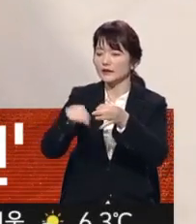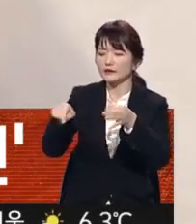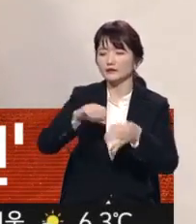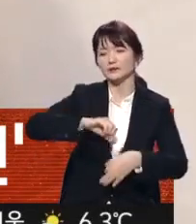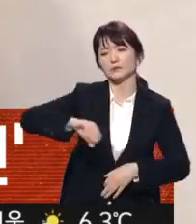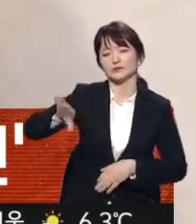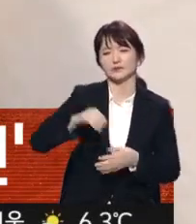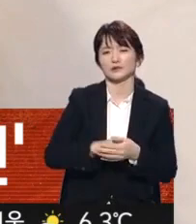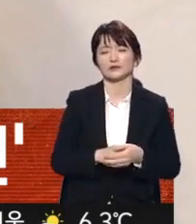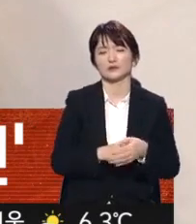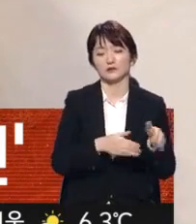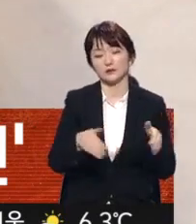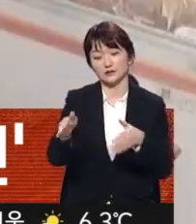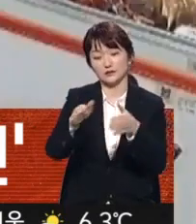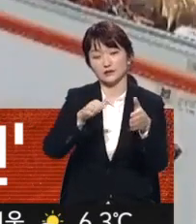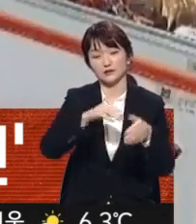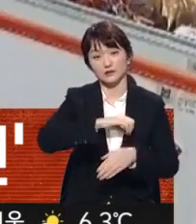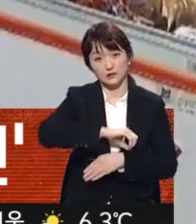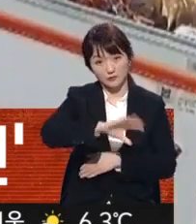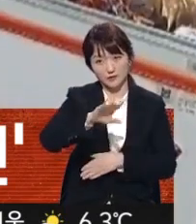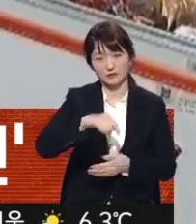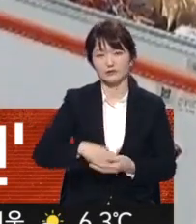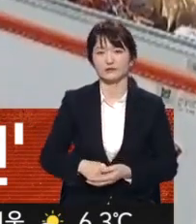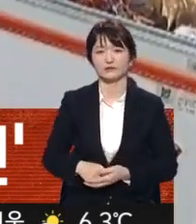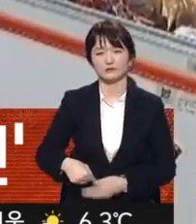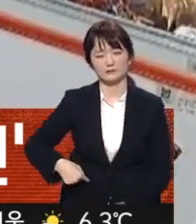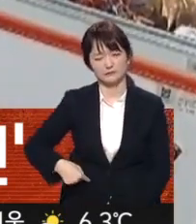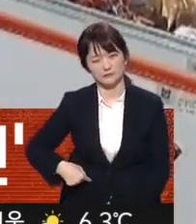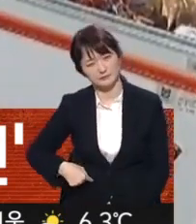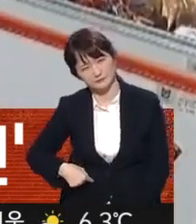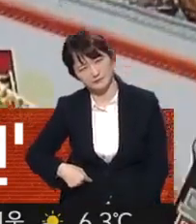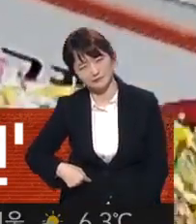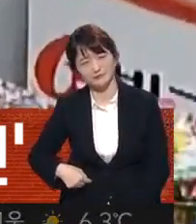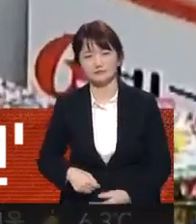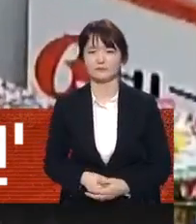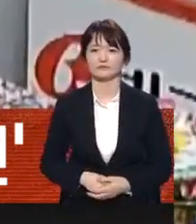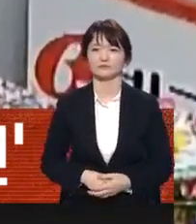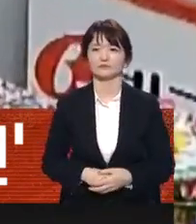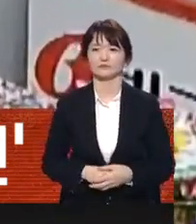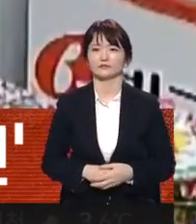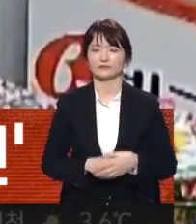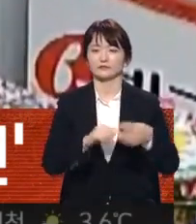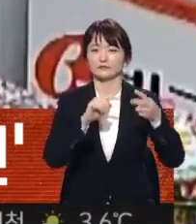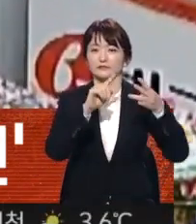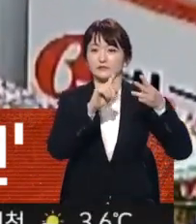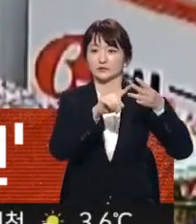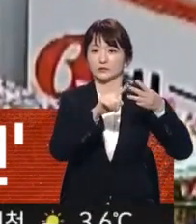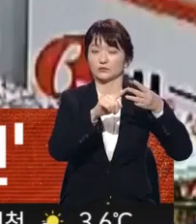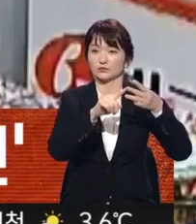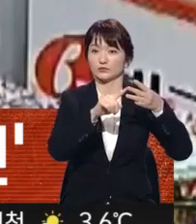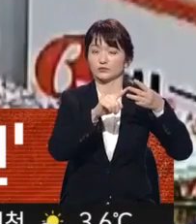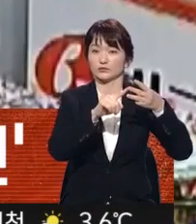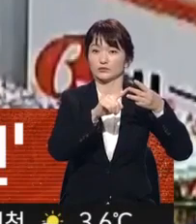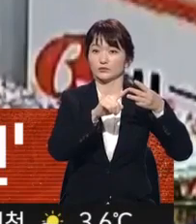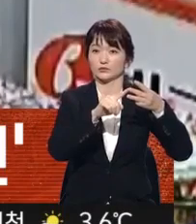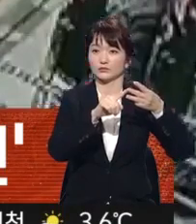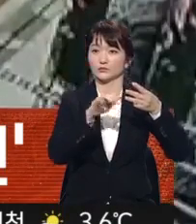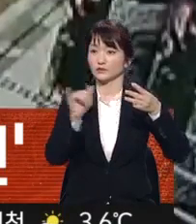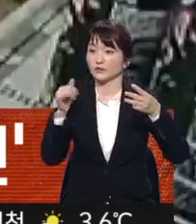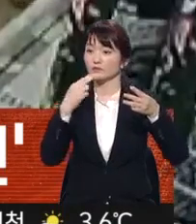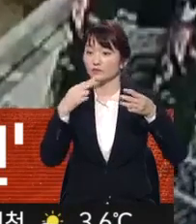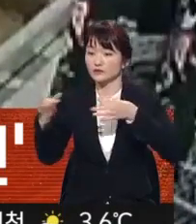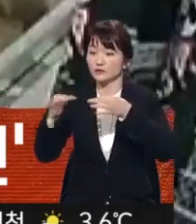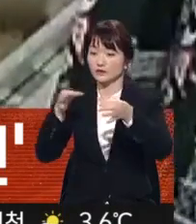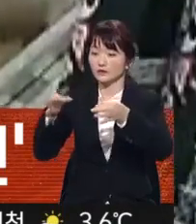거 길거리에 유기를 하는 것은 자기가 좀 양심이 좀 찔림 같고 그렇다고 해서 유인 점포에다가 만약에 개를 저렇게 유기를 하면